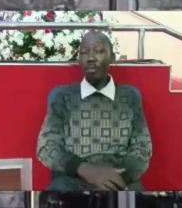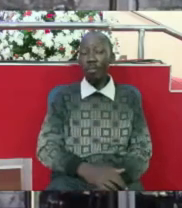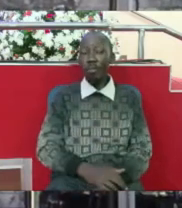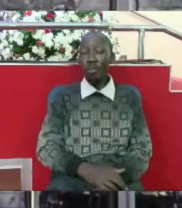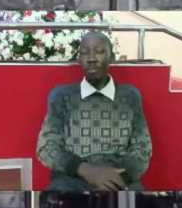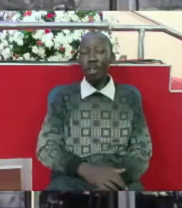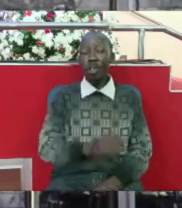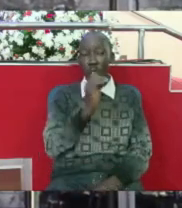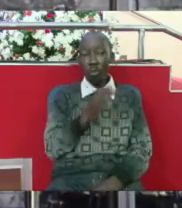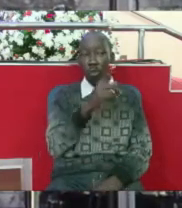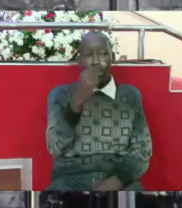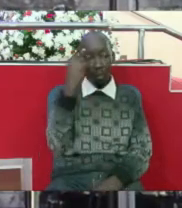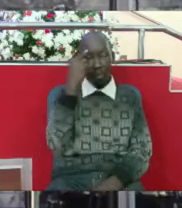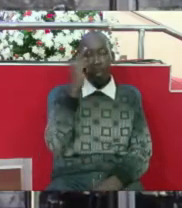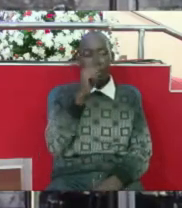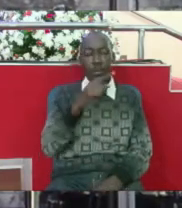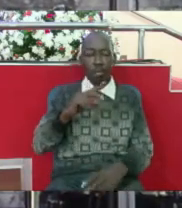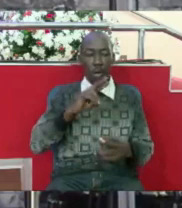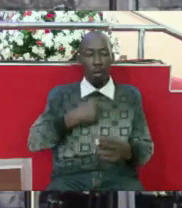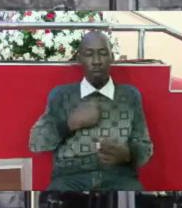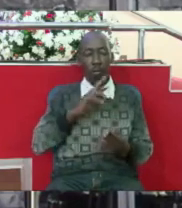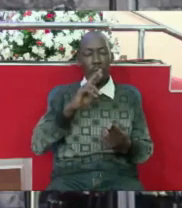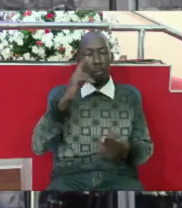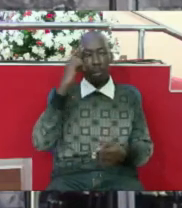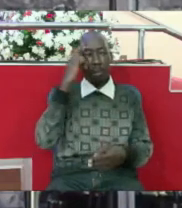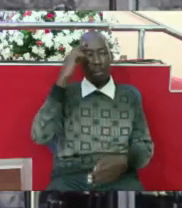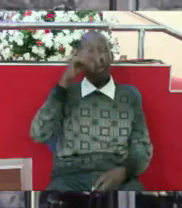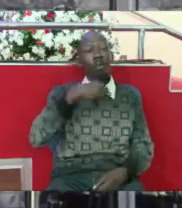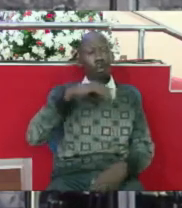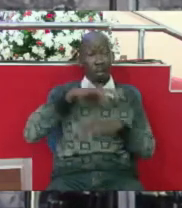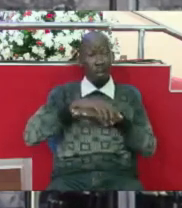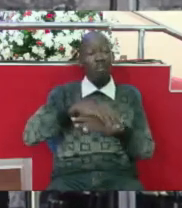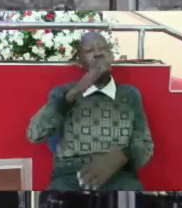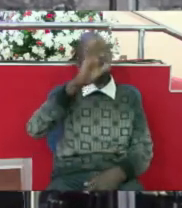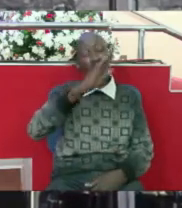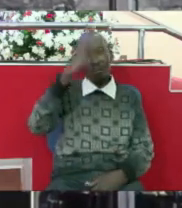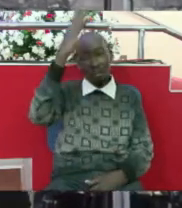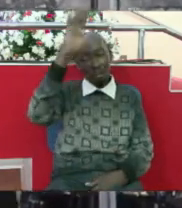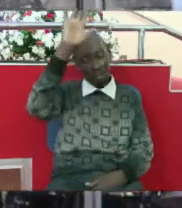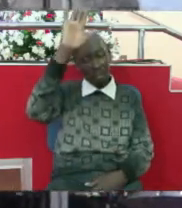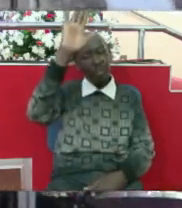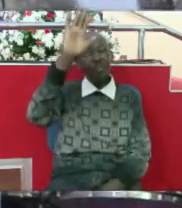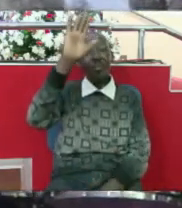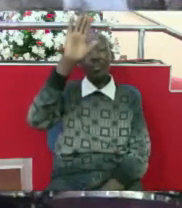If you really think you're going to have it, raise your hand. Kama unaona unaweza ipata ile, inua mkono wako.